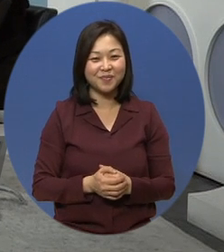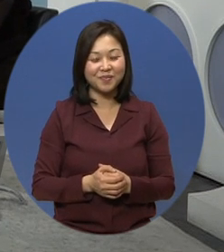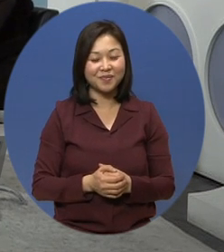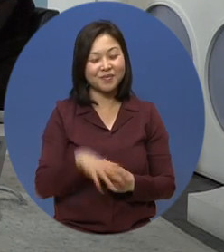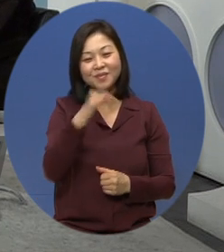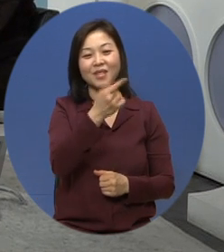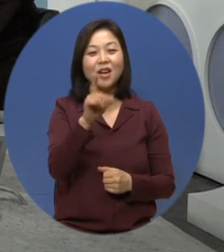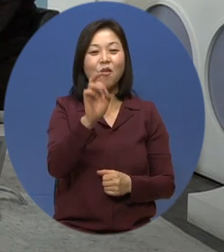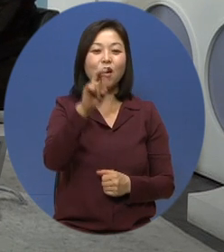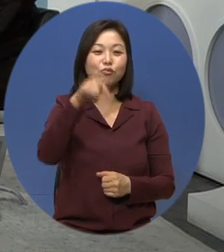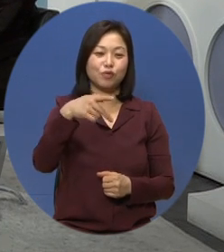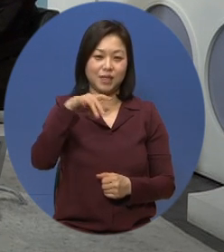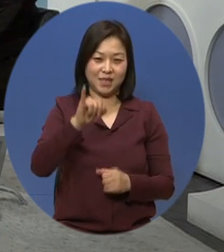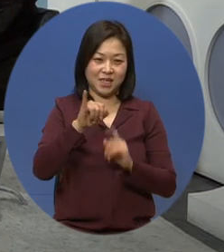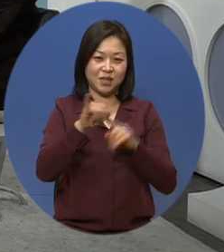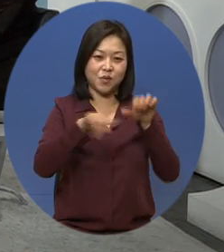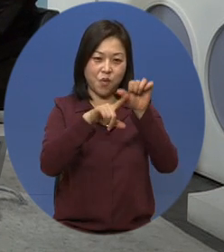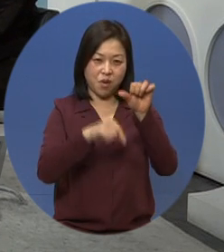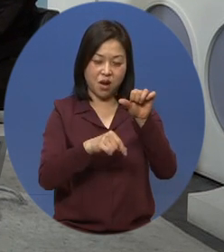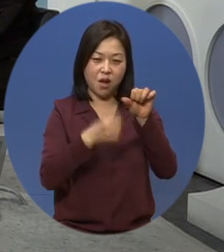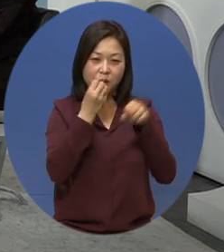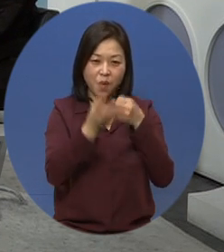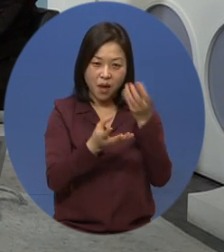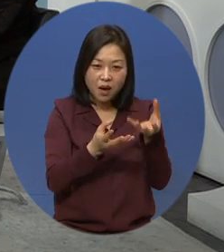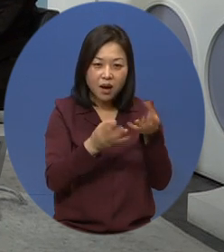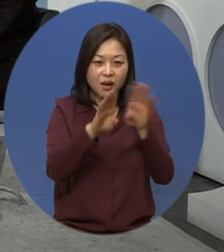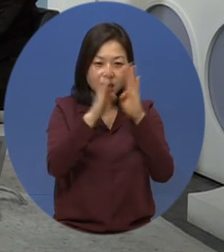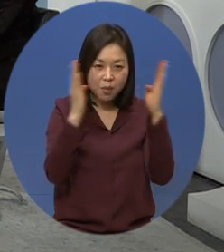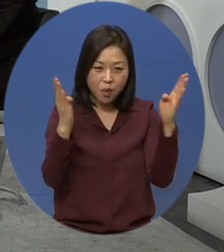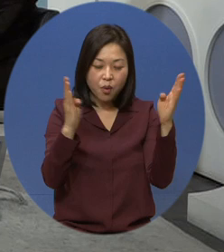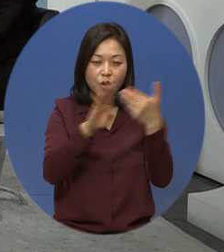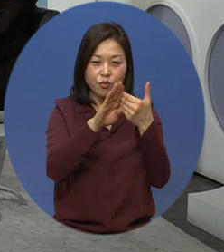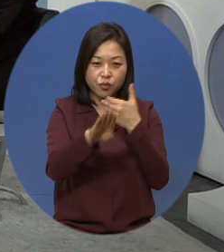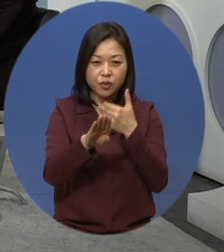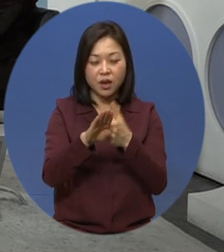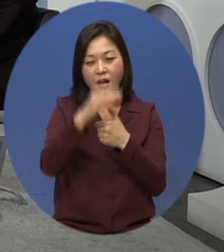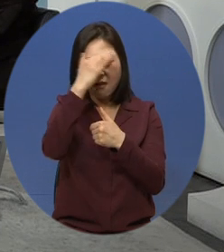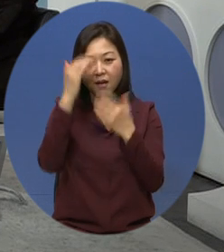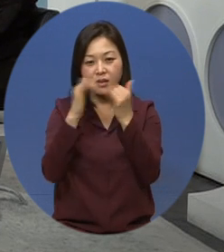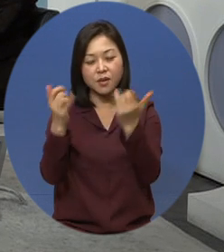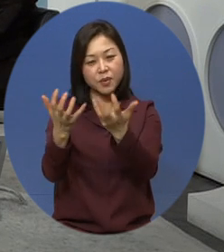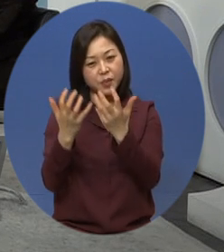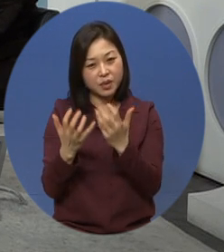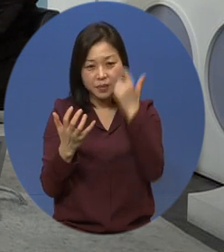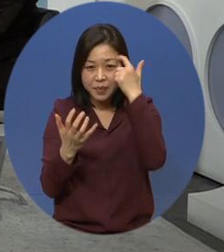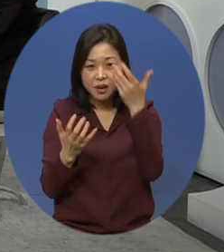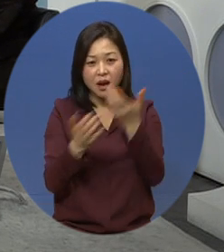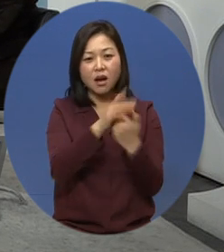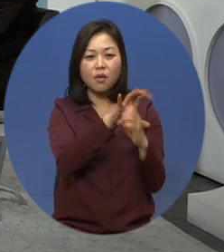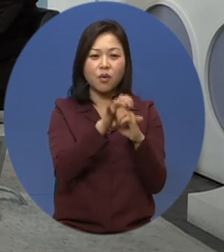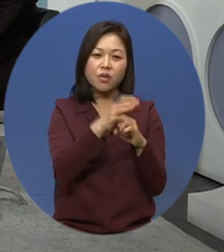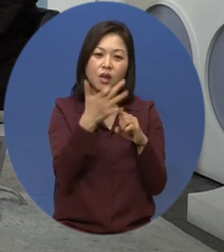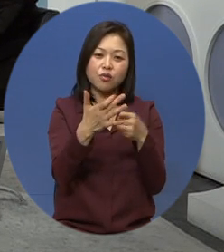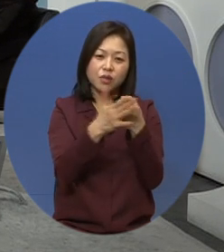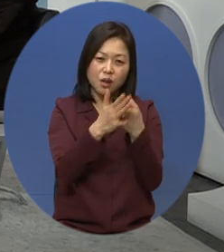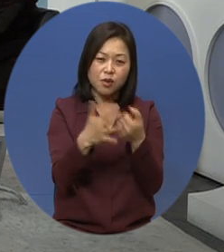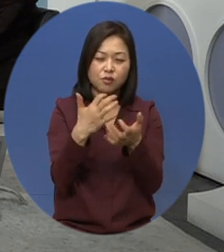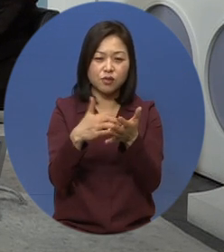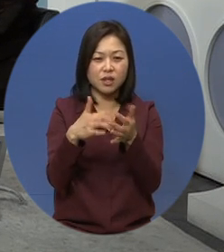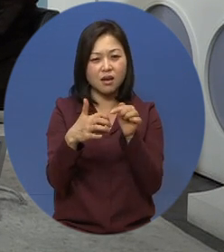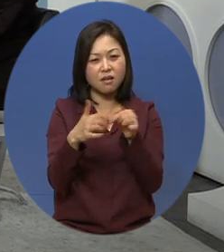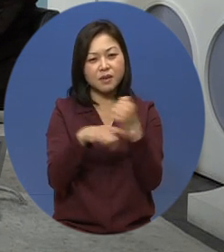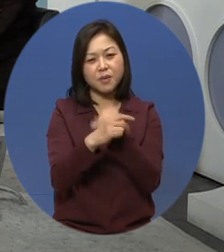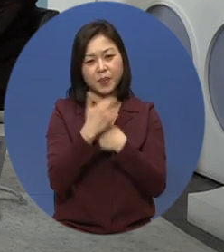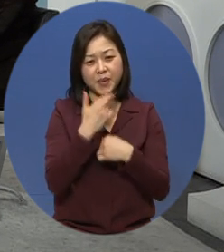오래고 외가 개봉이 되고 얼마나 관객이 들었을까요 코로나 땜에 뭐 숫자 의미는